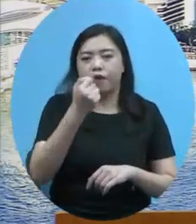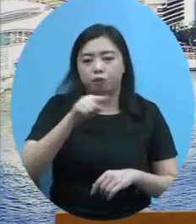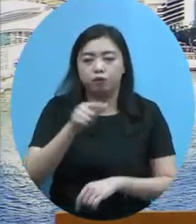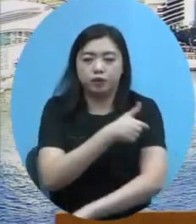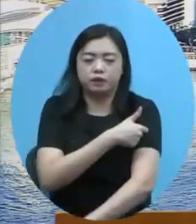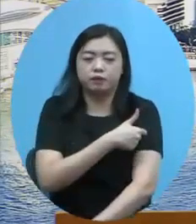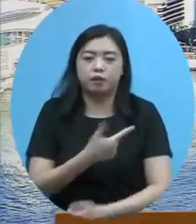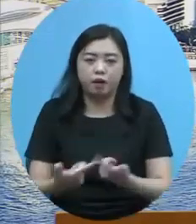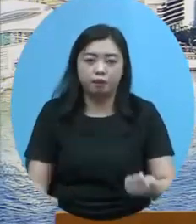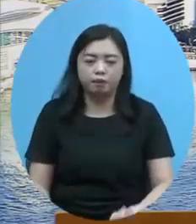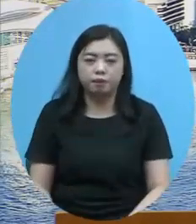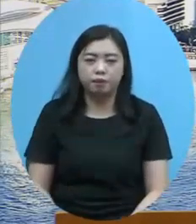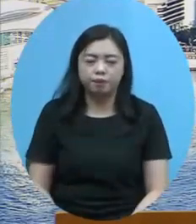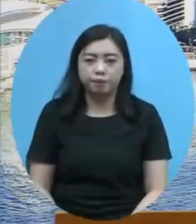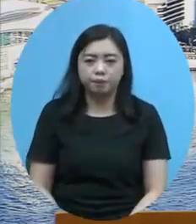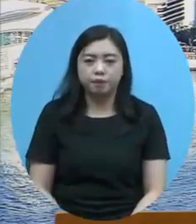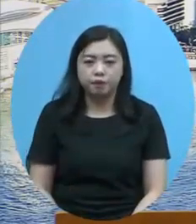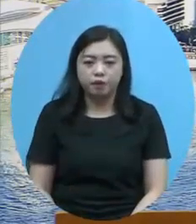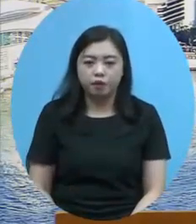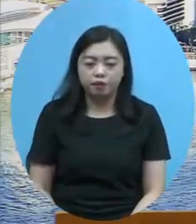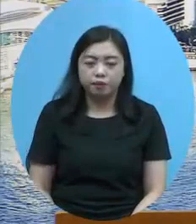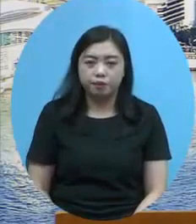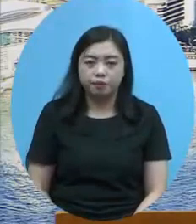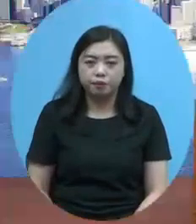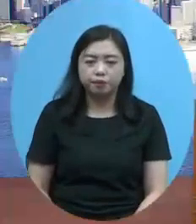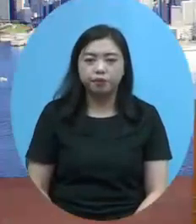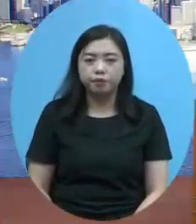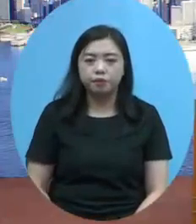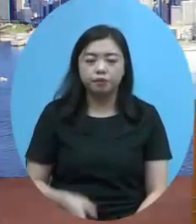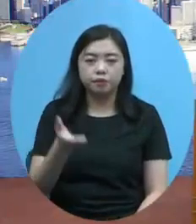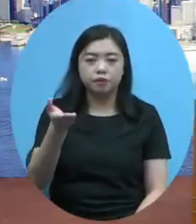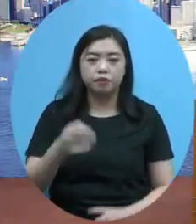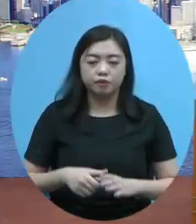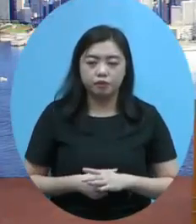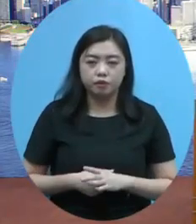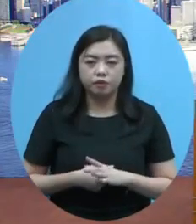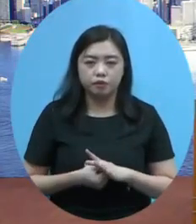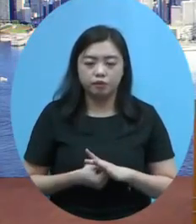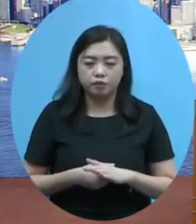適當嘅疫苗。 下一位，你問問題啊。